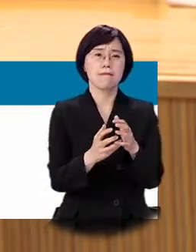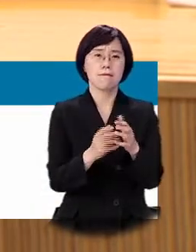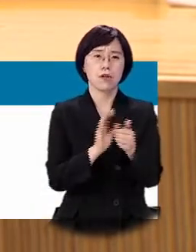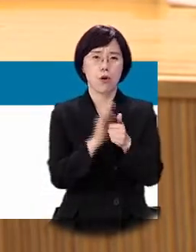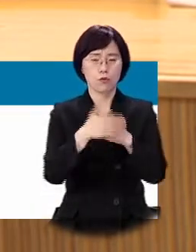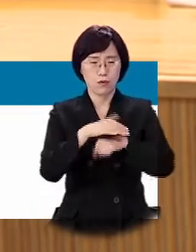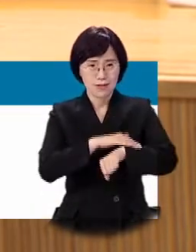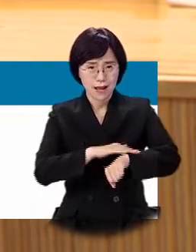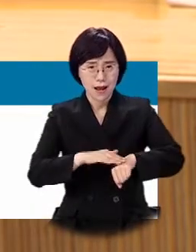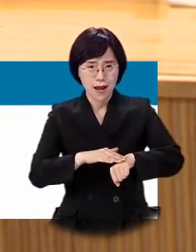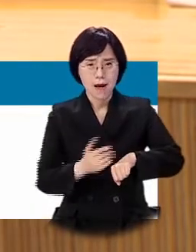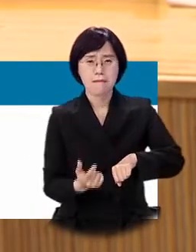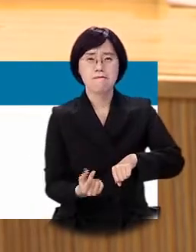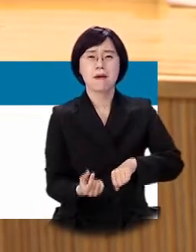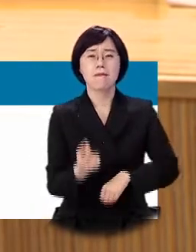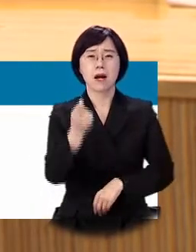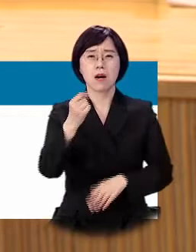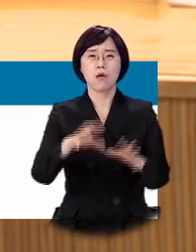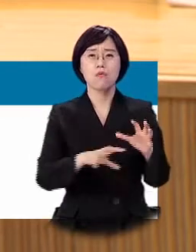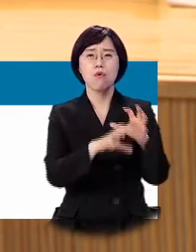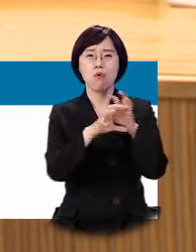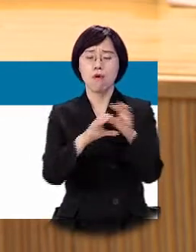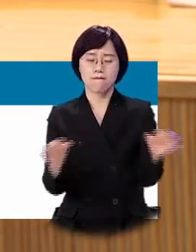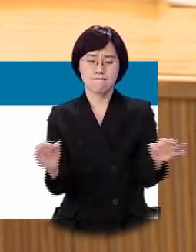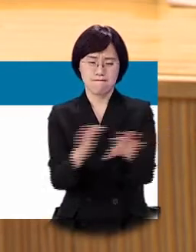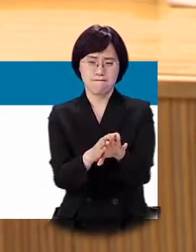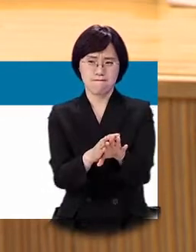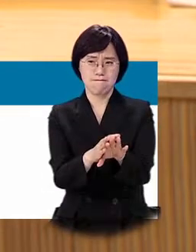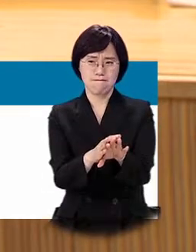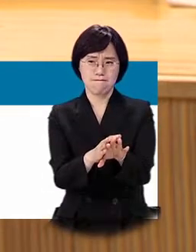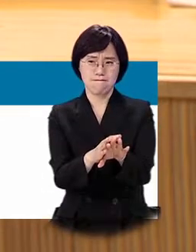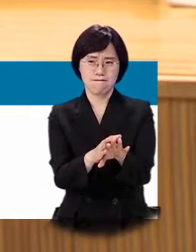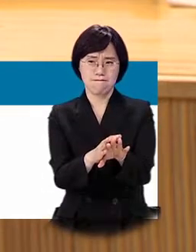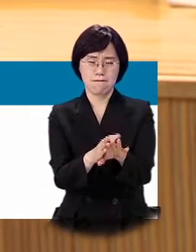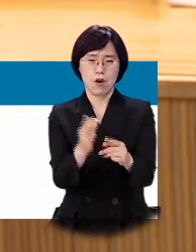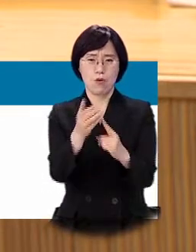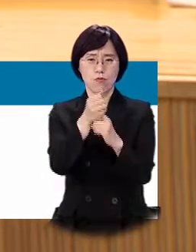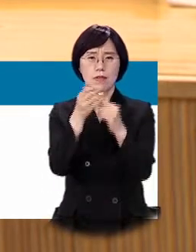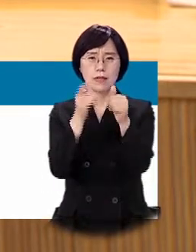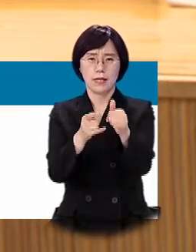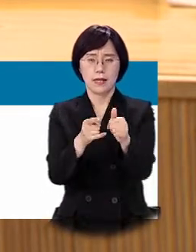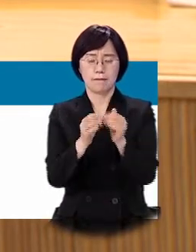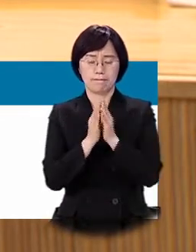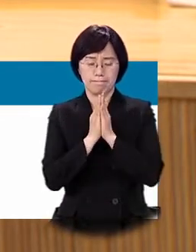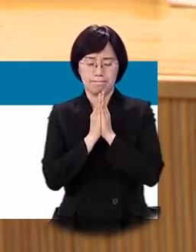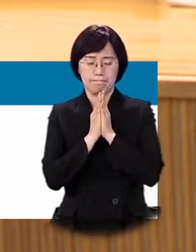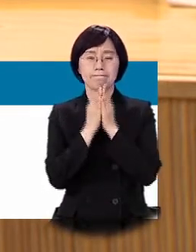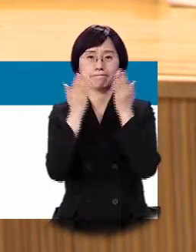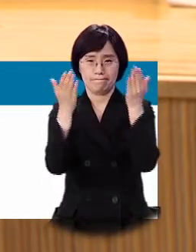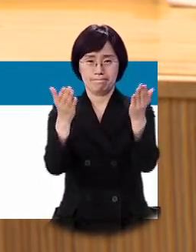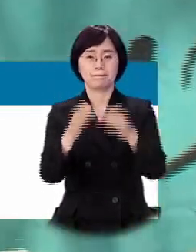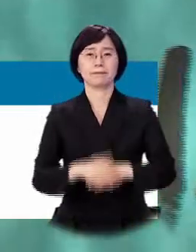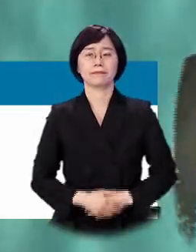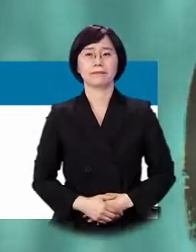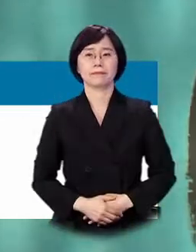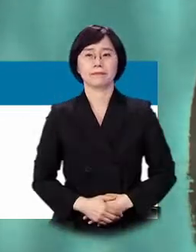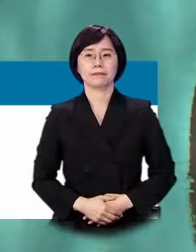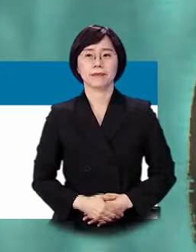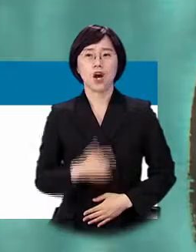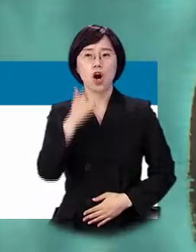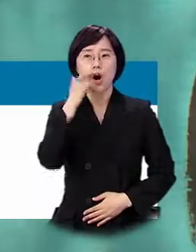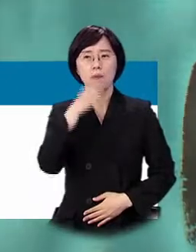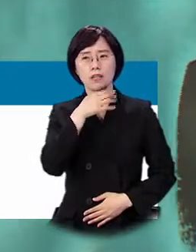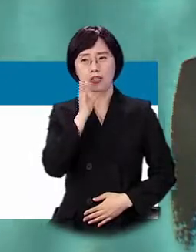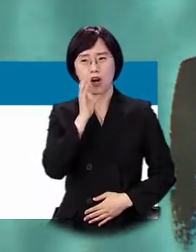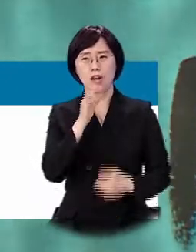협조 잘해서 하루빨리 코로나19가 종식되길 부처님 전에 간절한 마음으로 기도드립니다. 네, 어머니